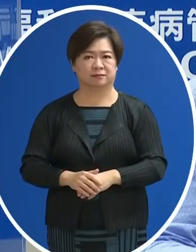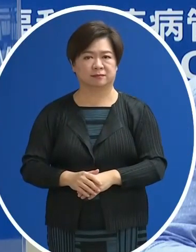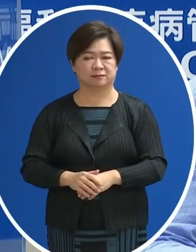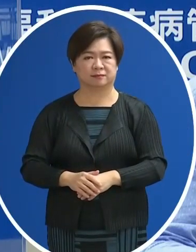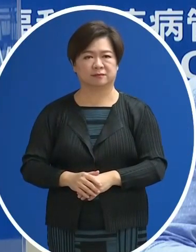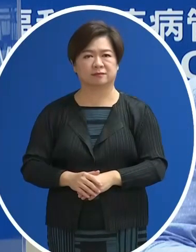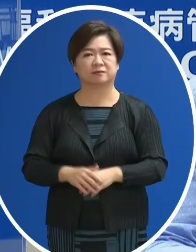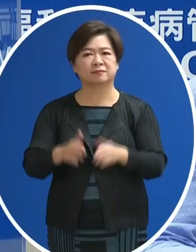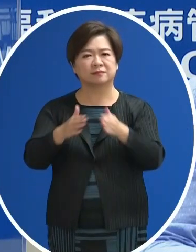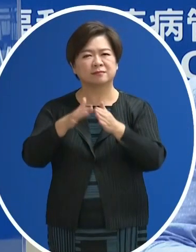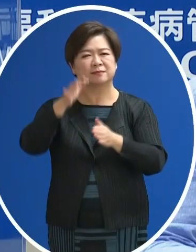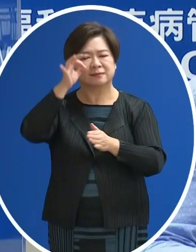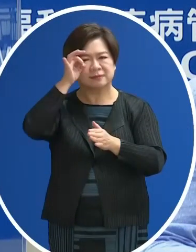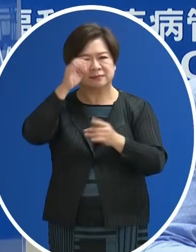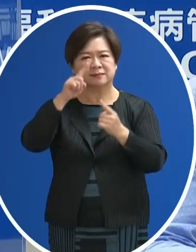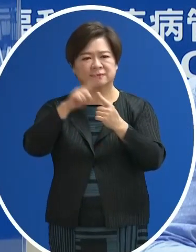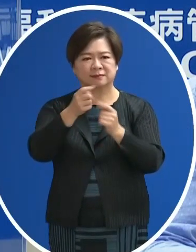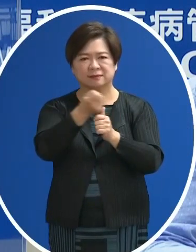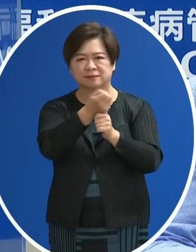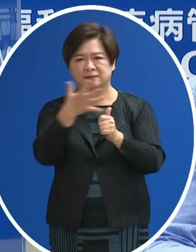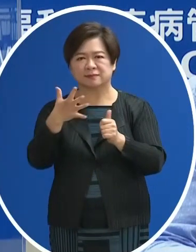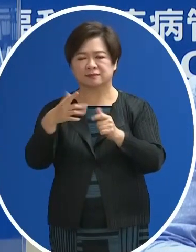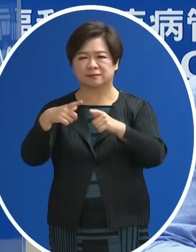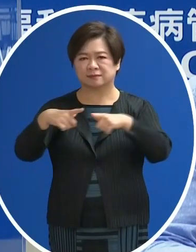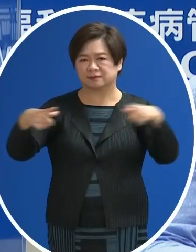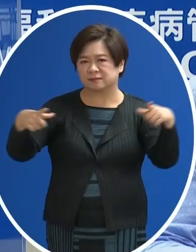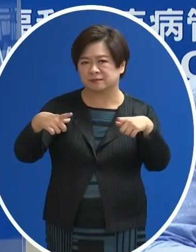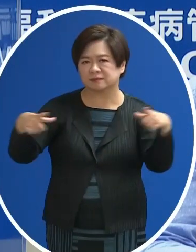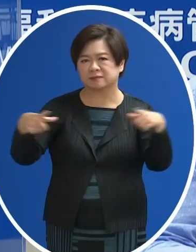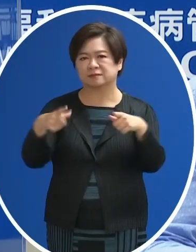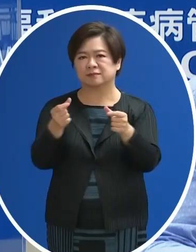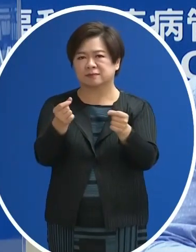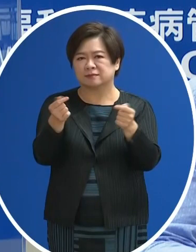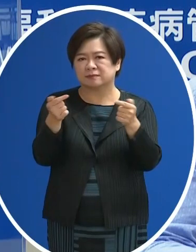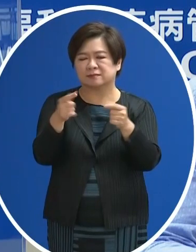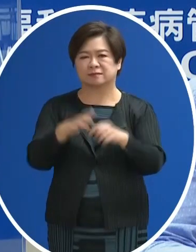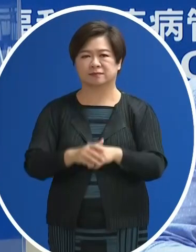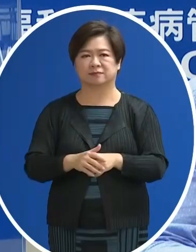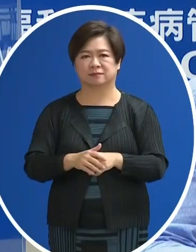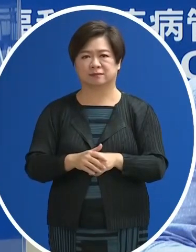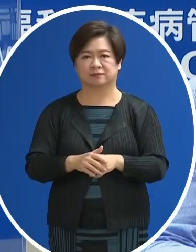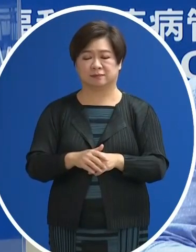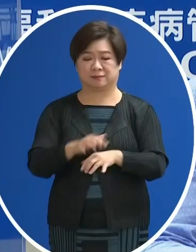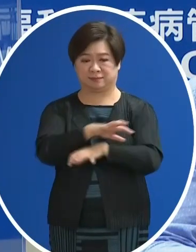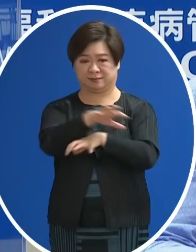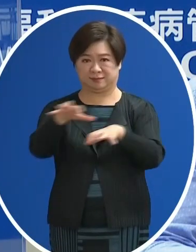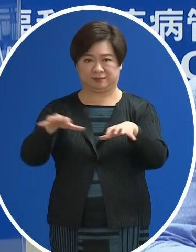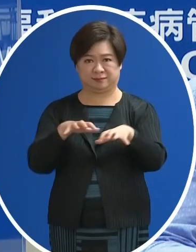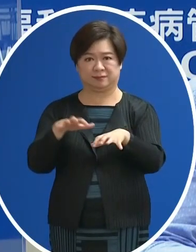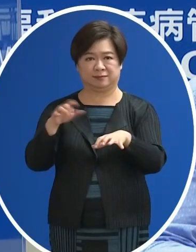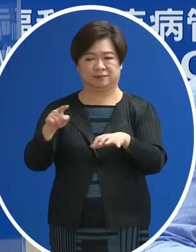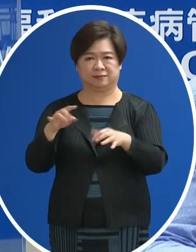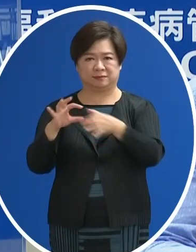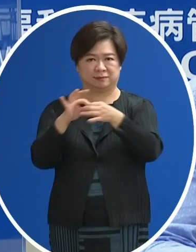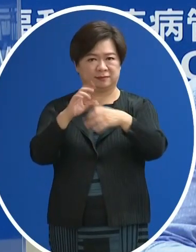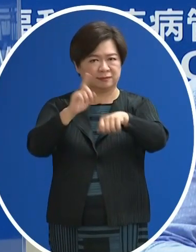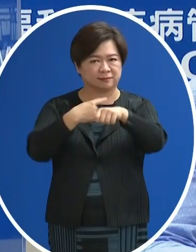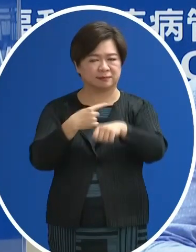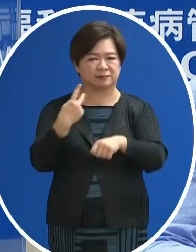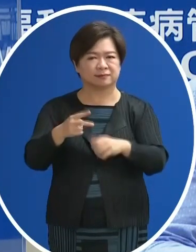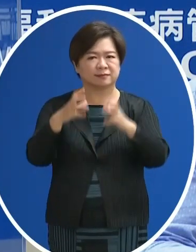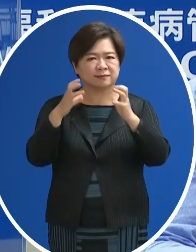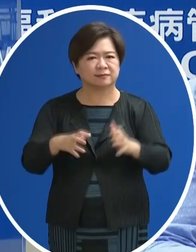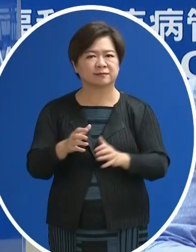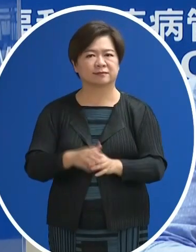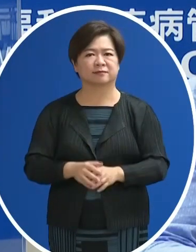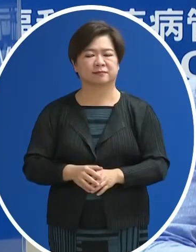概念，供他的一个疫情的大小跟他的一个密度，还有它的一个关联性，来设定该要采取